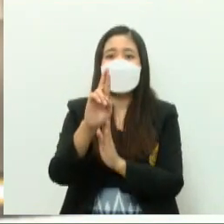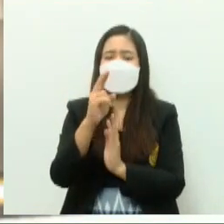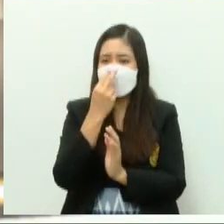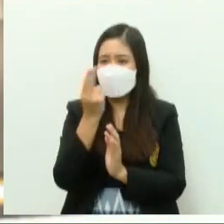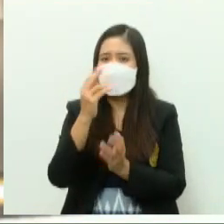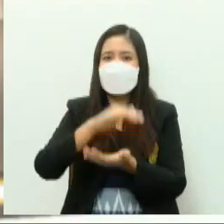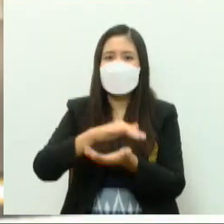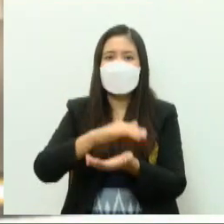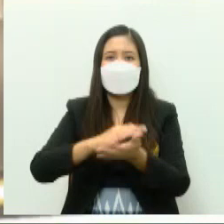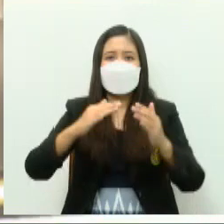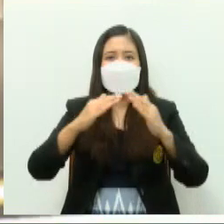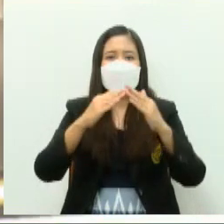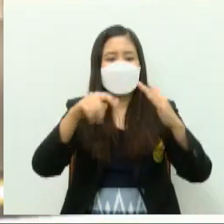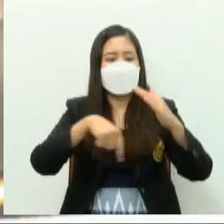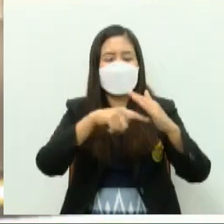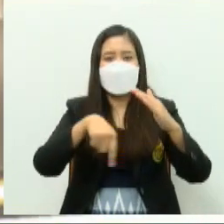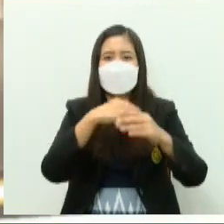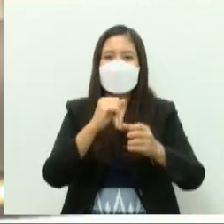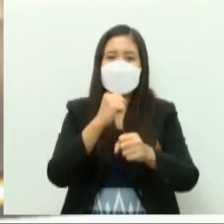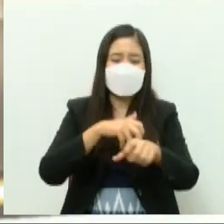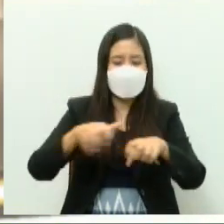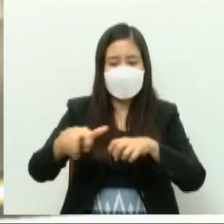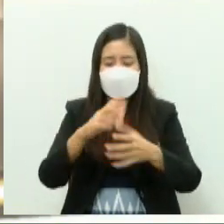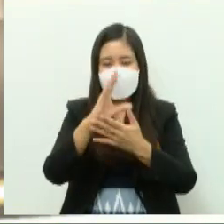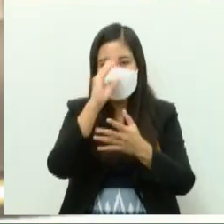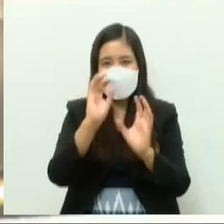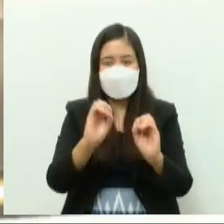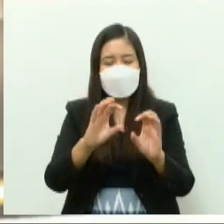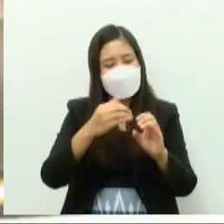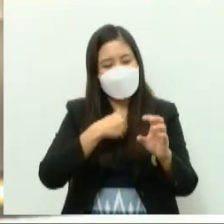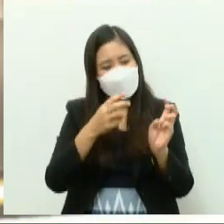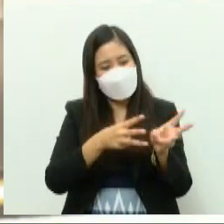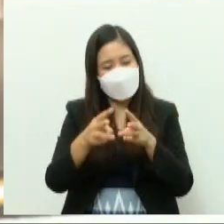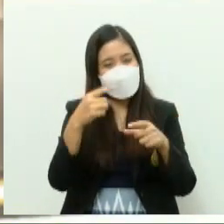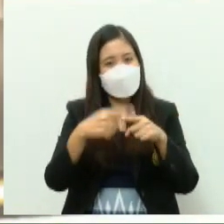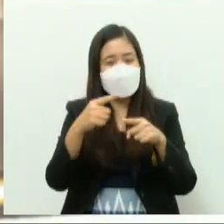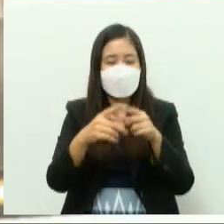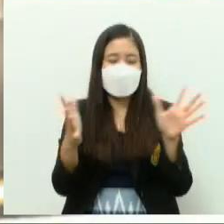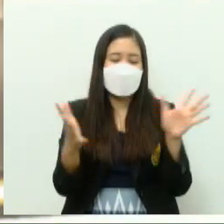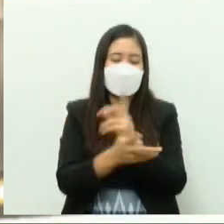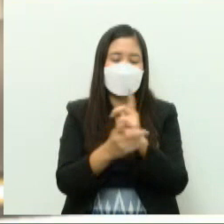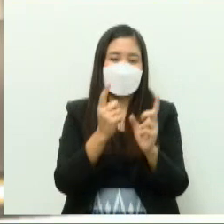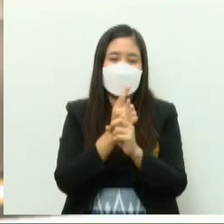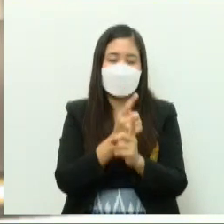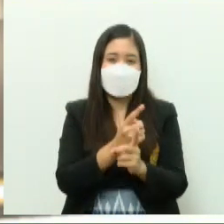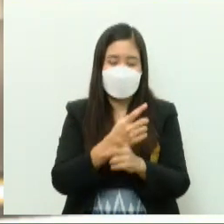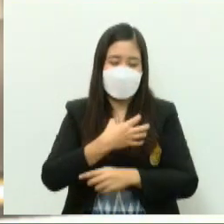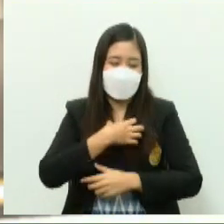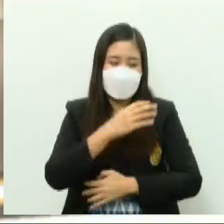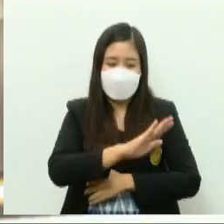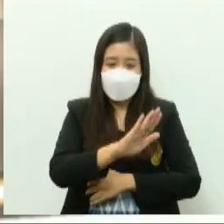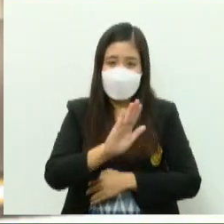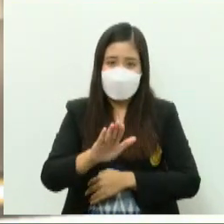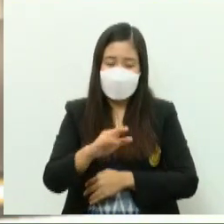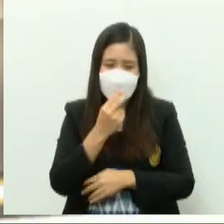ที่เน้นในเรื่องของการจัดกิจกรรมการเรียนการสอนที่มีความหลากหลายเพื่อเน้นความต้องการของนักเรียนอันนี้ก็